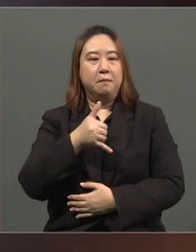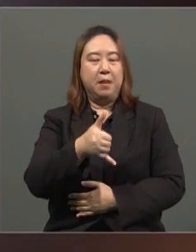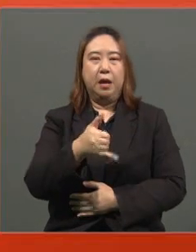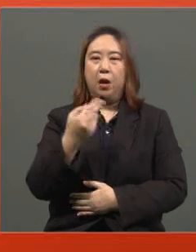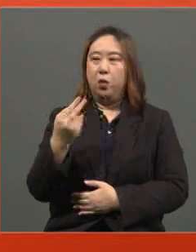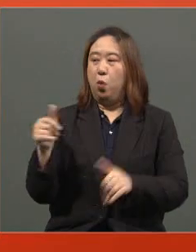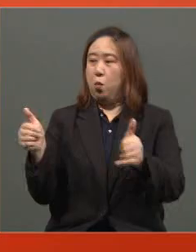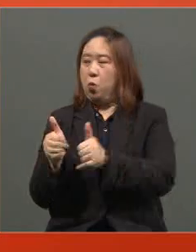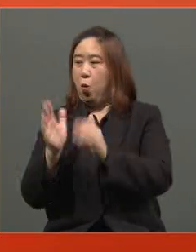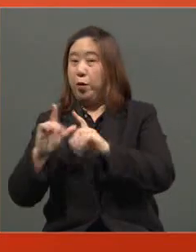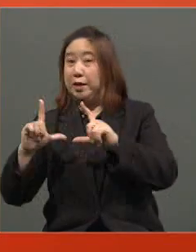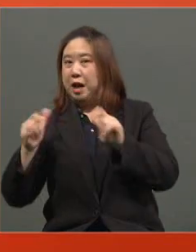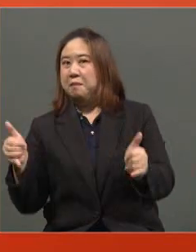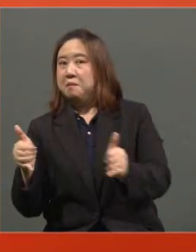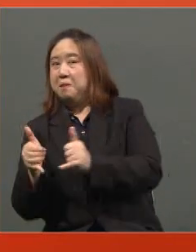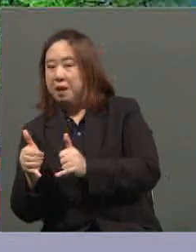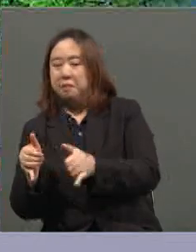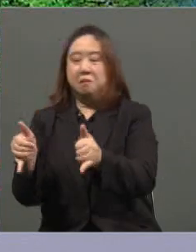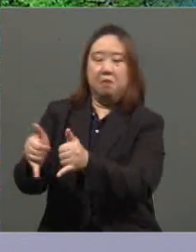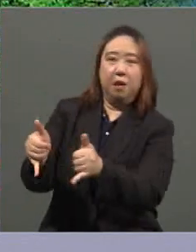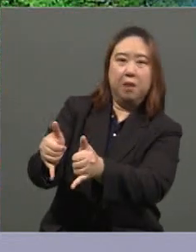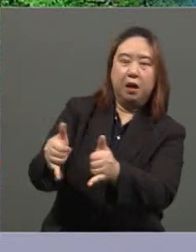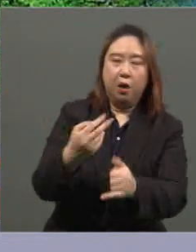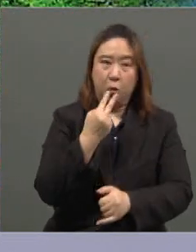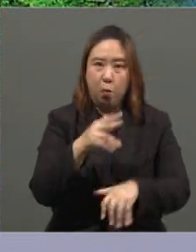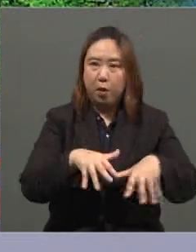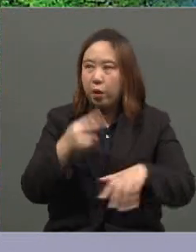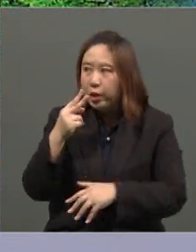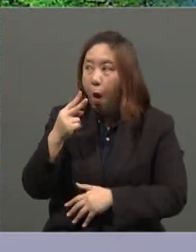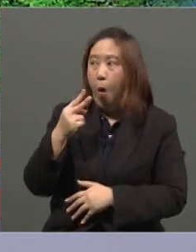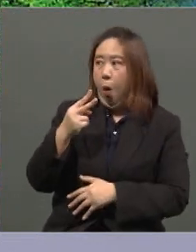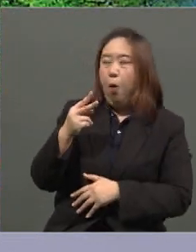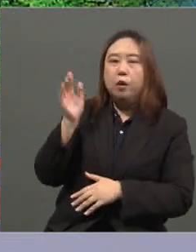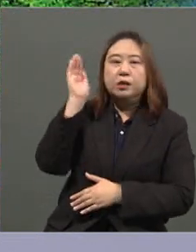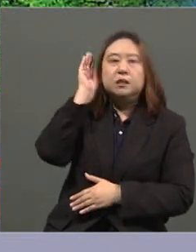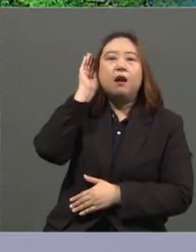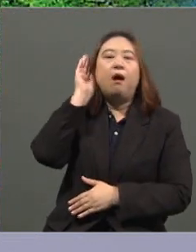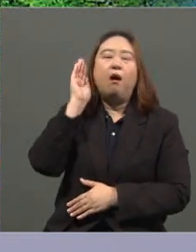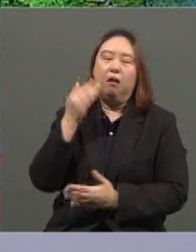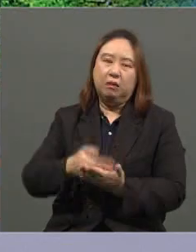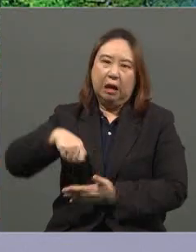ซเชียลกับคนดังสร้างความน่าเชื่อถือความศรัทธาได้โดยง่ายจากมูลค่าความเสียหายกว่า